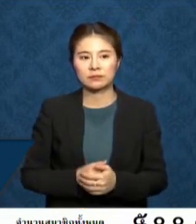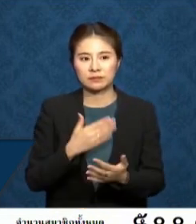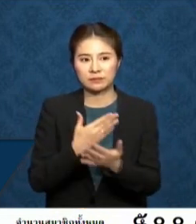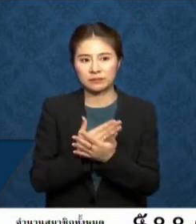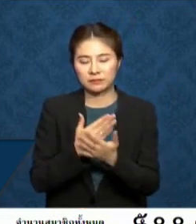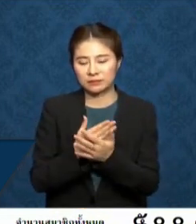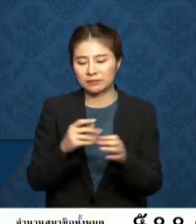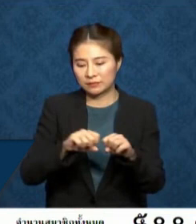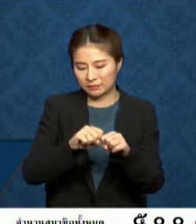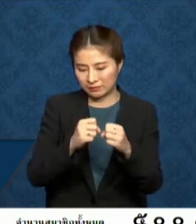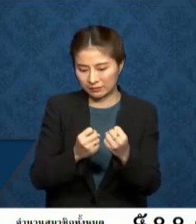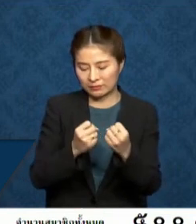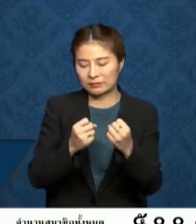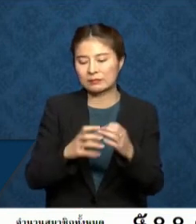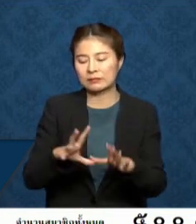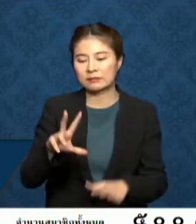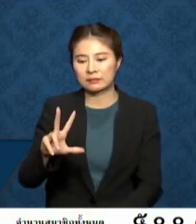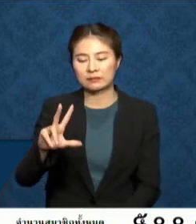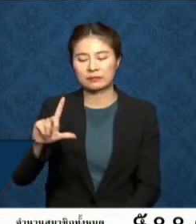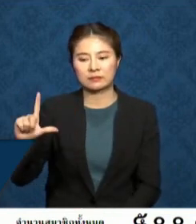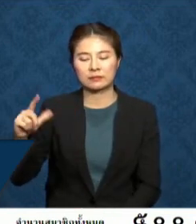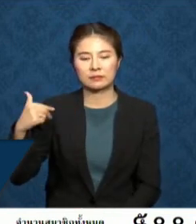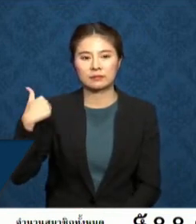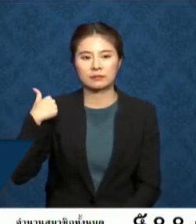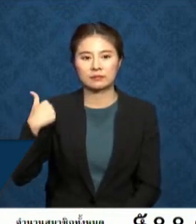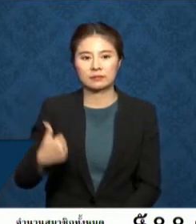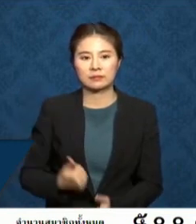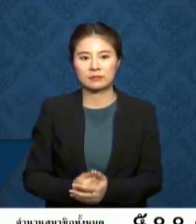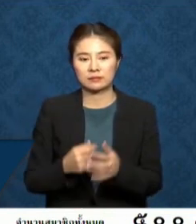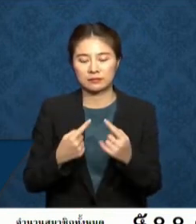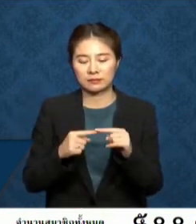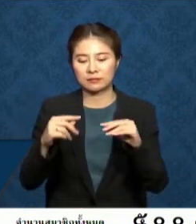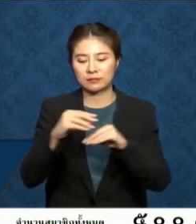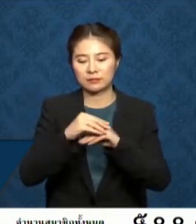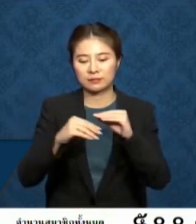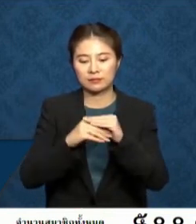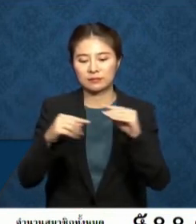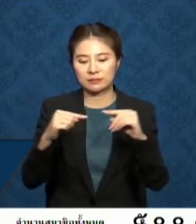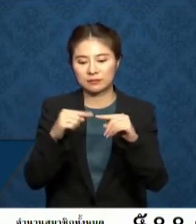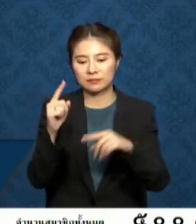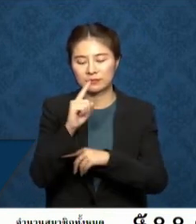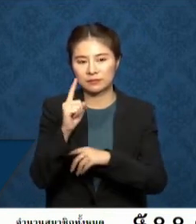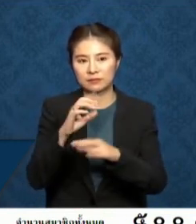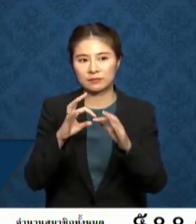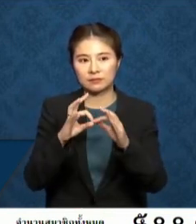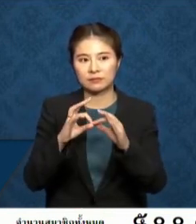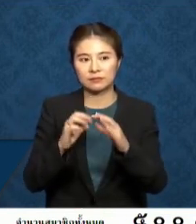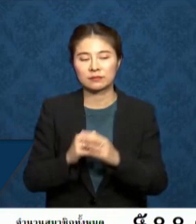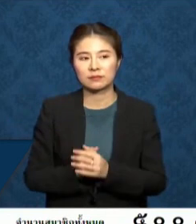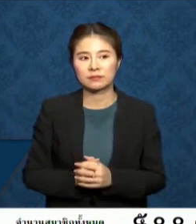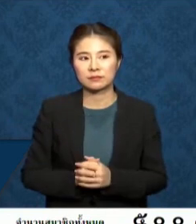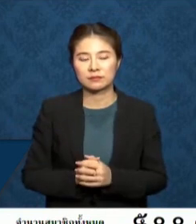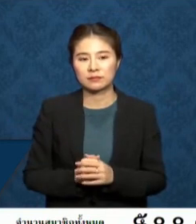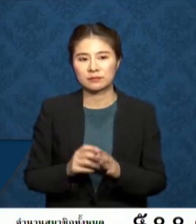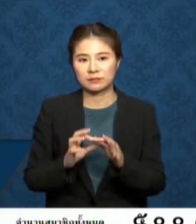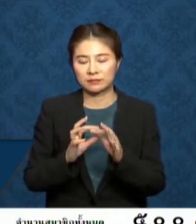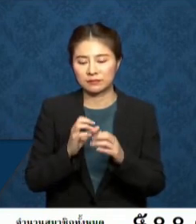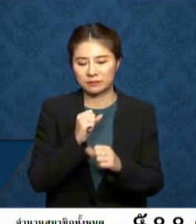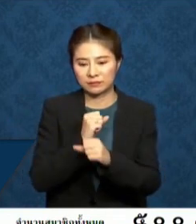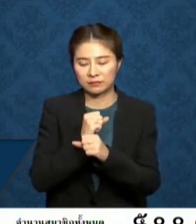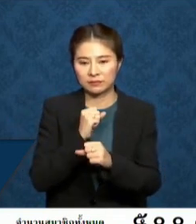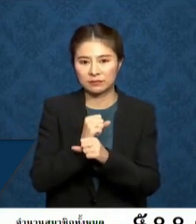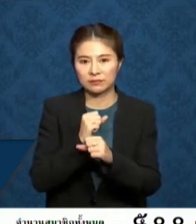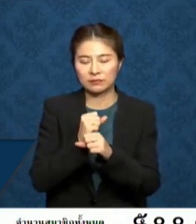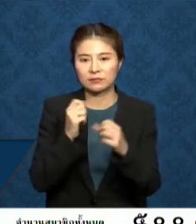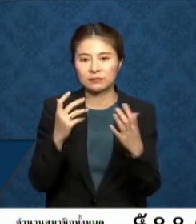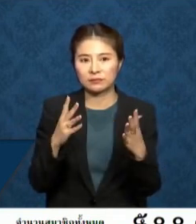าทนะครับสำหรับโครงการTourism Wallet นะครับแต่อีกโครงการหนึ่ง Intelligent Travel Guide เนี่ยไม่ได้มีการทำไม่